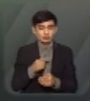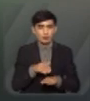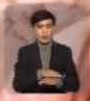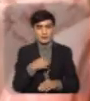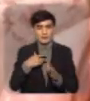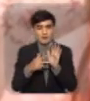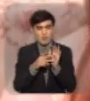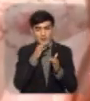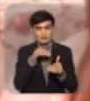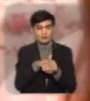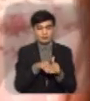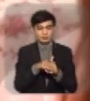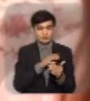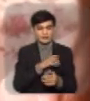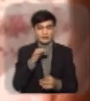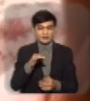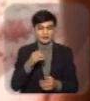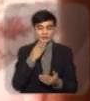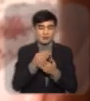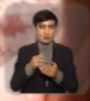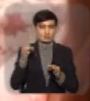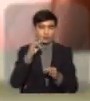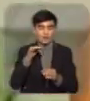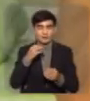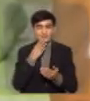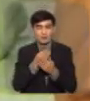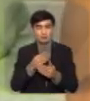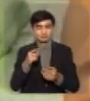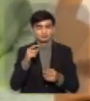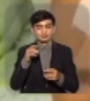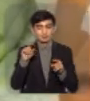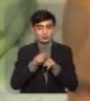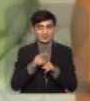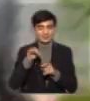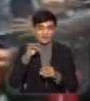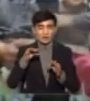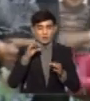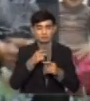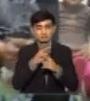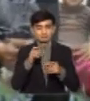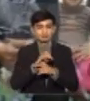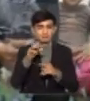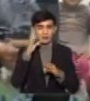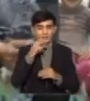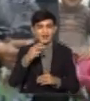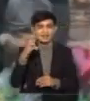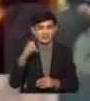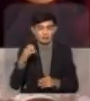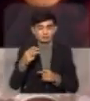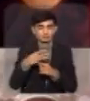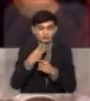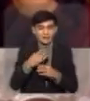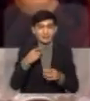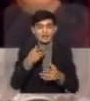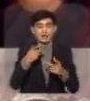8 лет. Стать автором может каждый. Для этого нужно снять видео примерно на 20 секунд. Представиться,